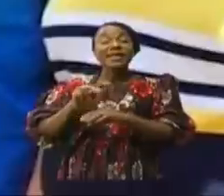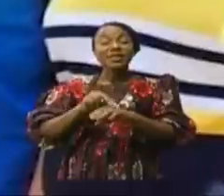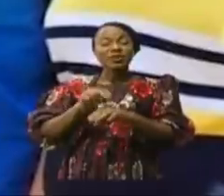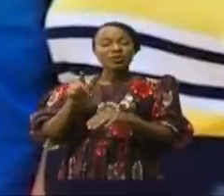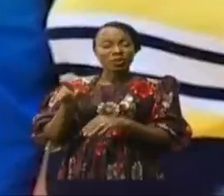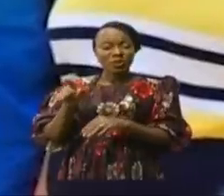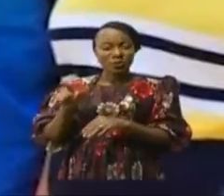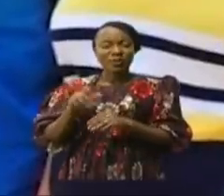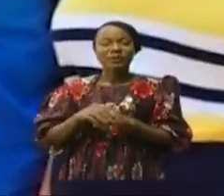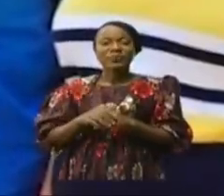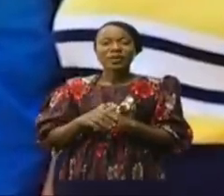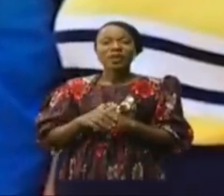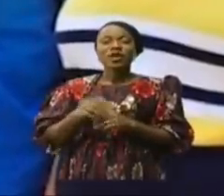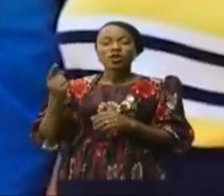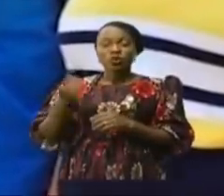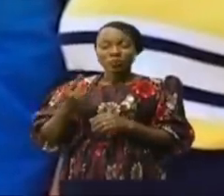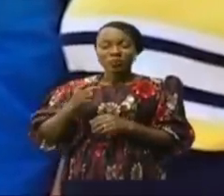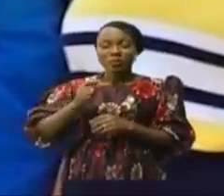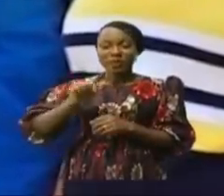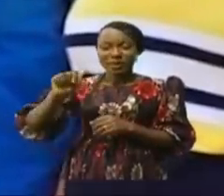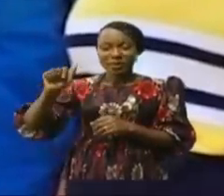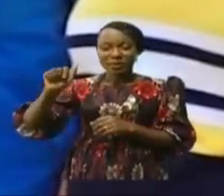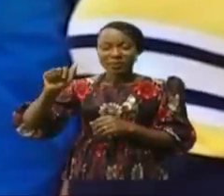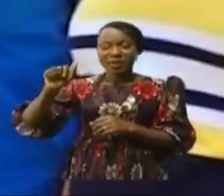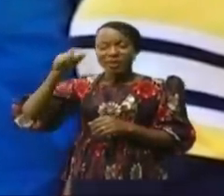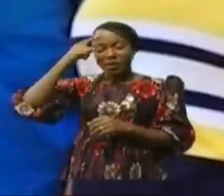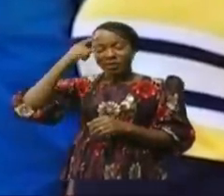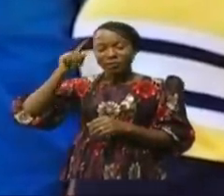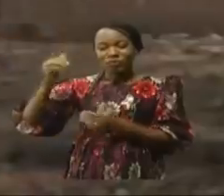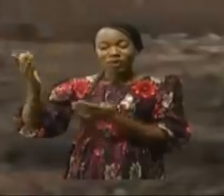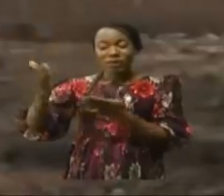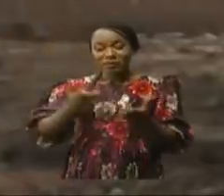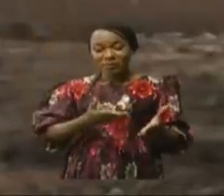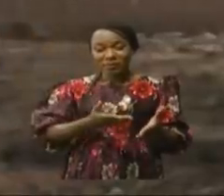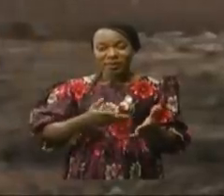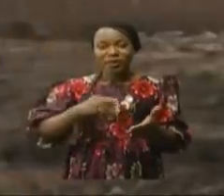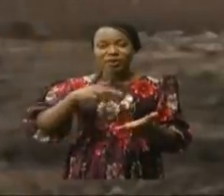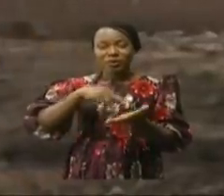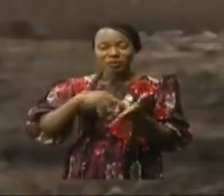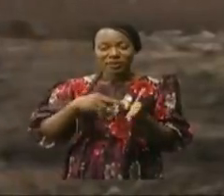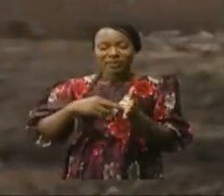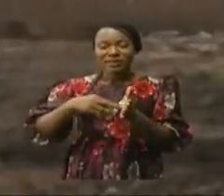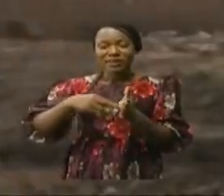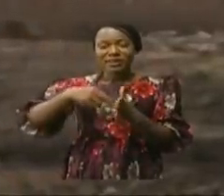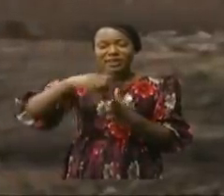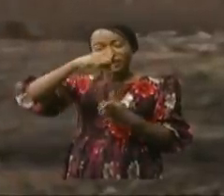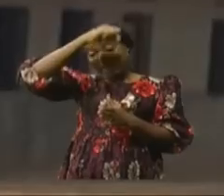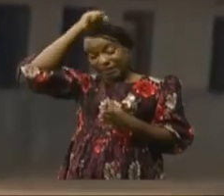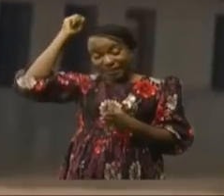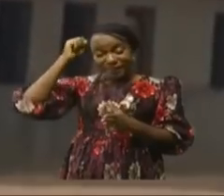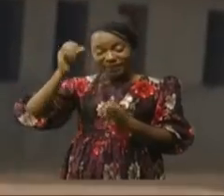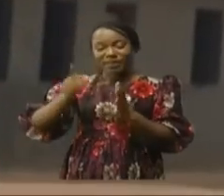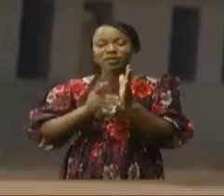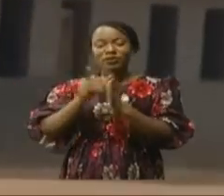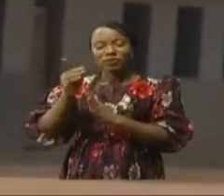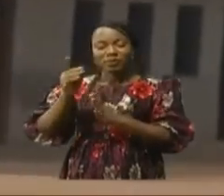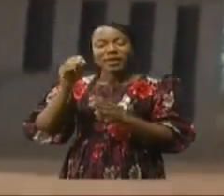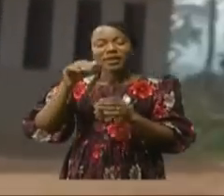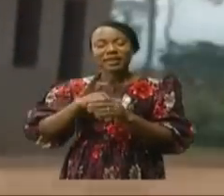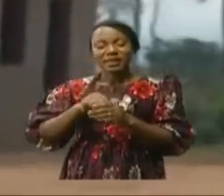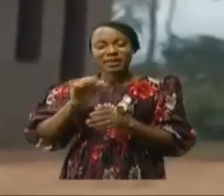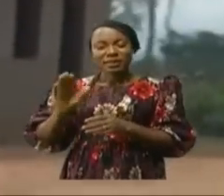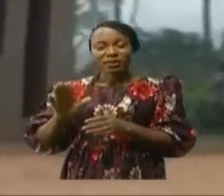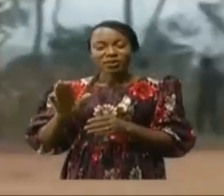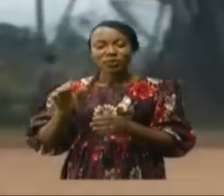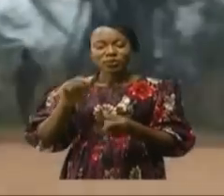Bengué-Lékouété-Tamouk serait le porte-étendard de ces nouveaux paradigmes d'un Kasaï sur les rails de développement à travers ses